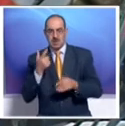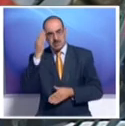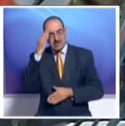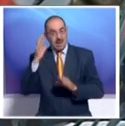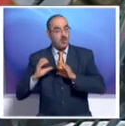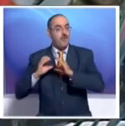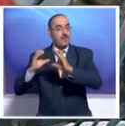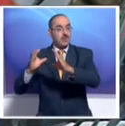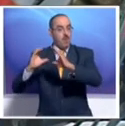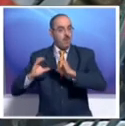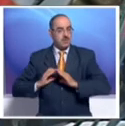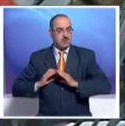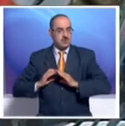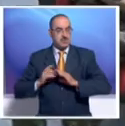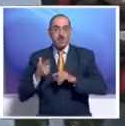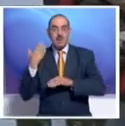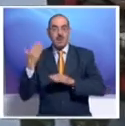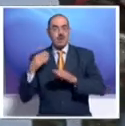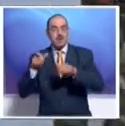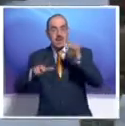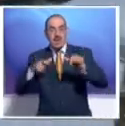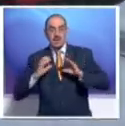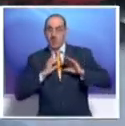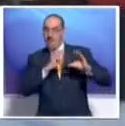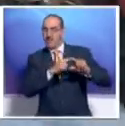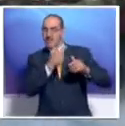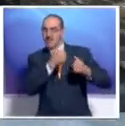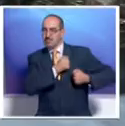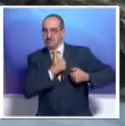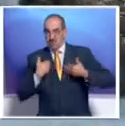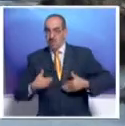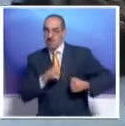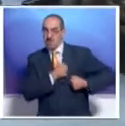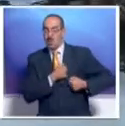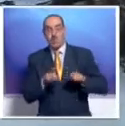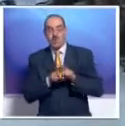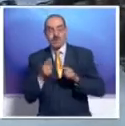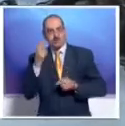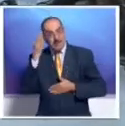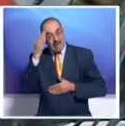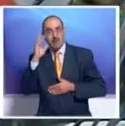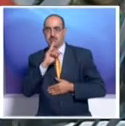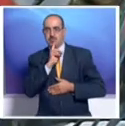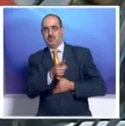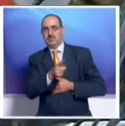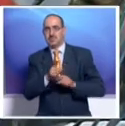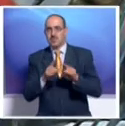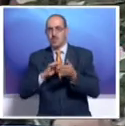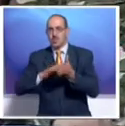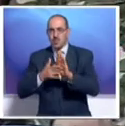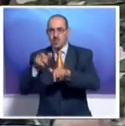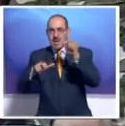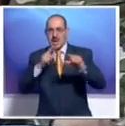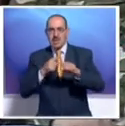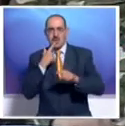الثقة التي تربط الشعب بجيشه أسدنا تعليمات واضحة لا